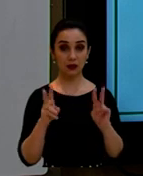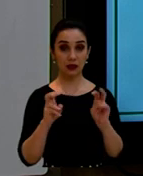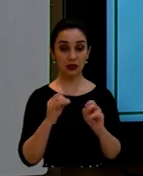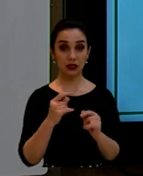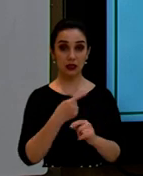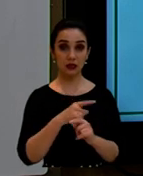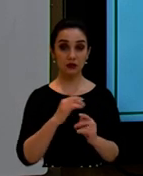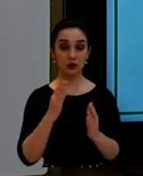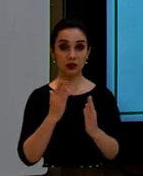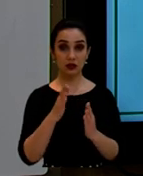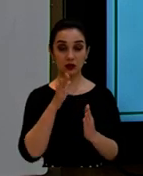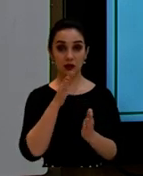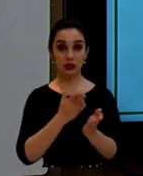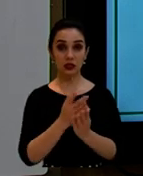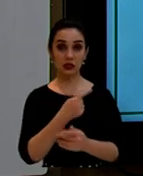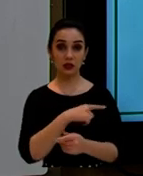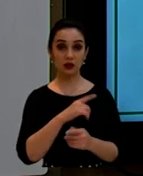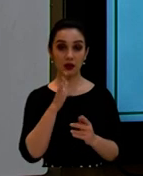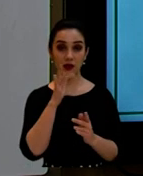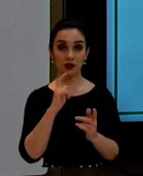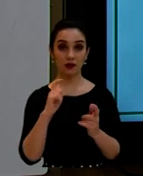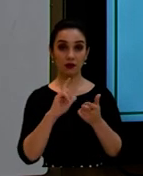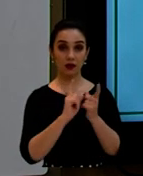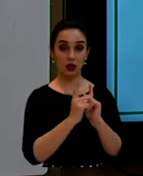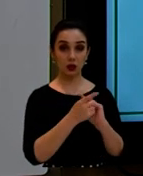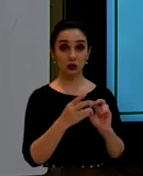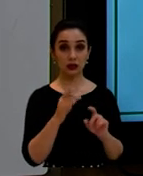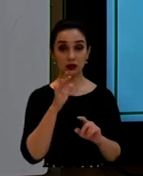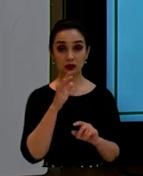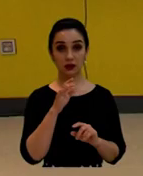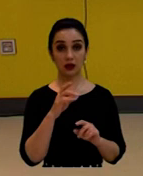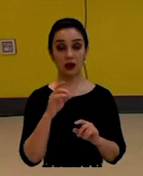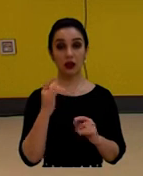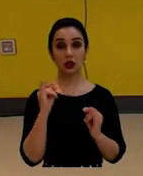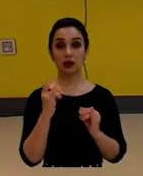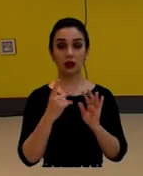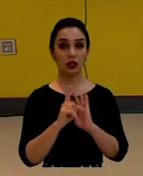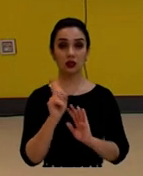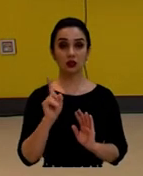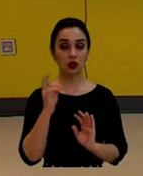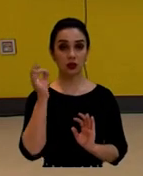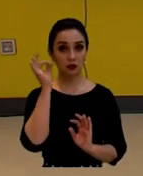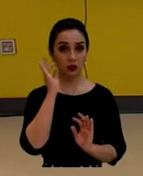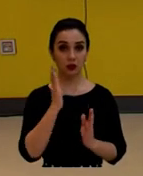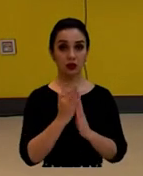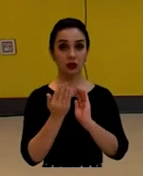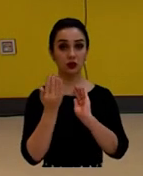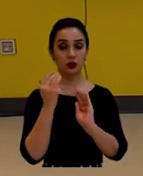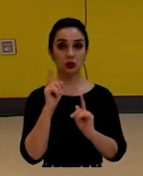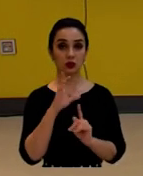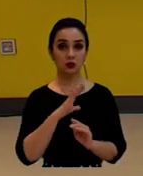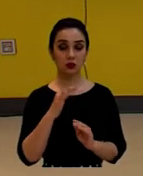силы эволюции человека». Давайте для начала вспомним, что мы проходили в прошлый